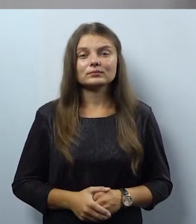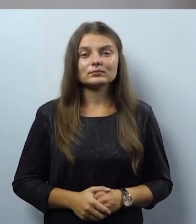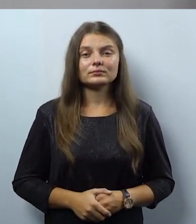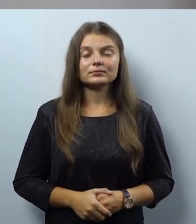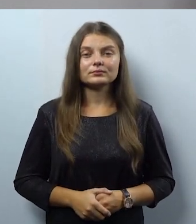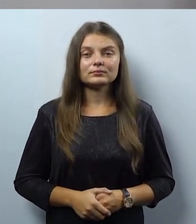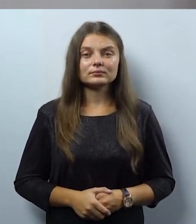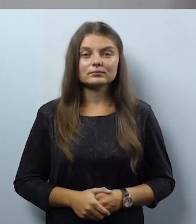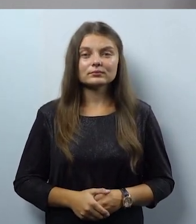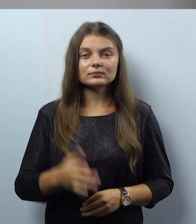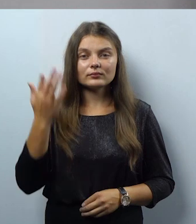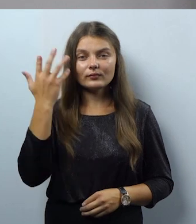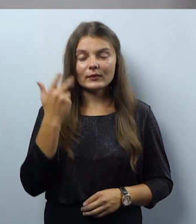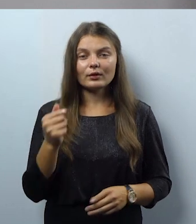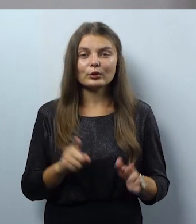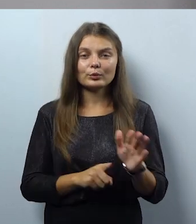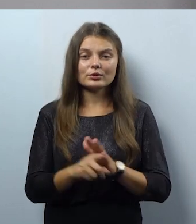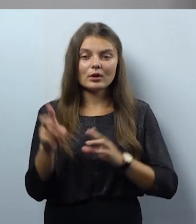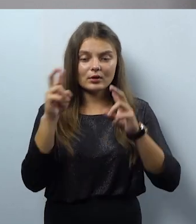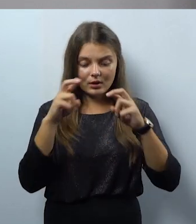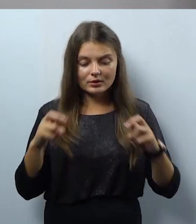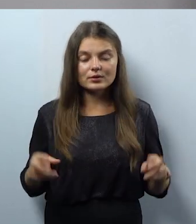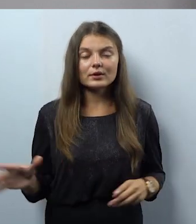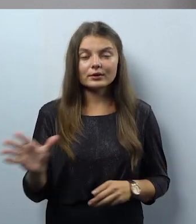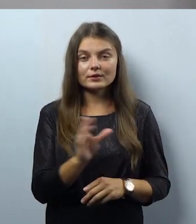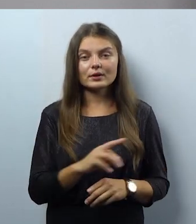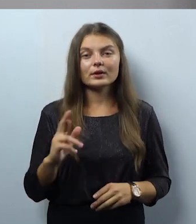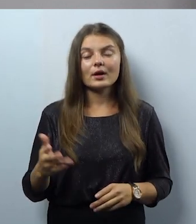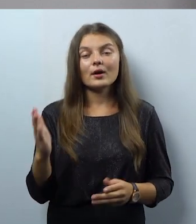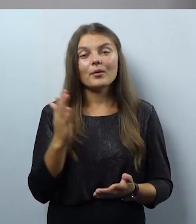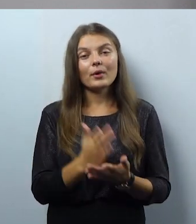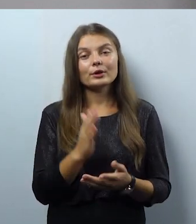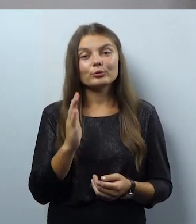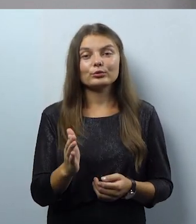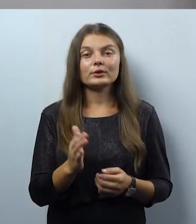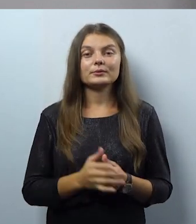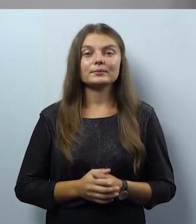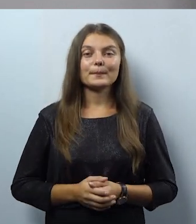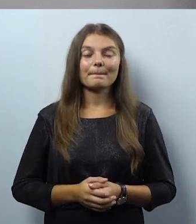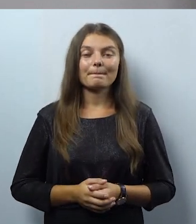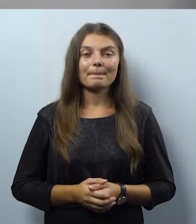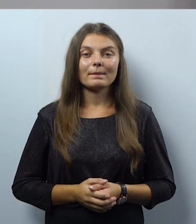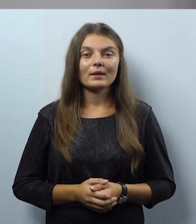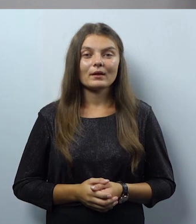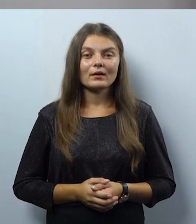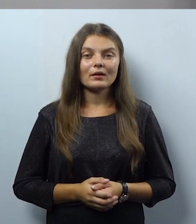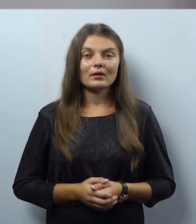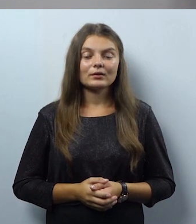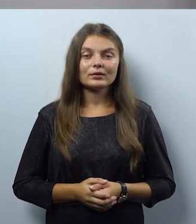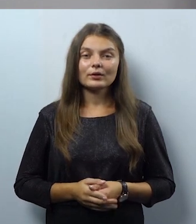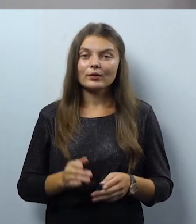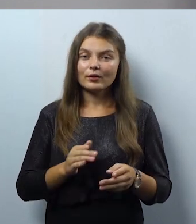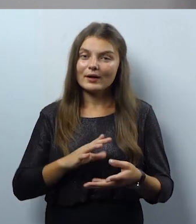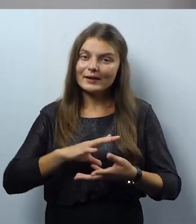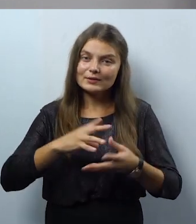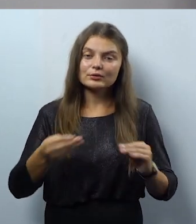То, тут, коли ми почали аналізувати це все, як воно має бути, ну, прийшли до висновку, що нам